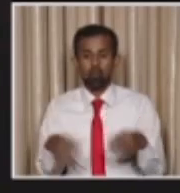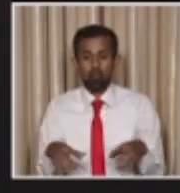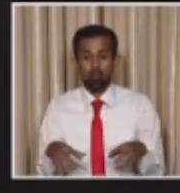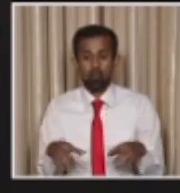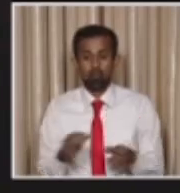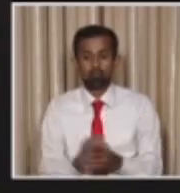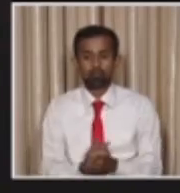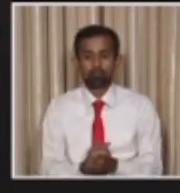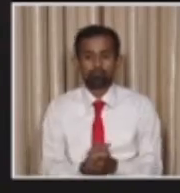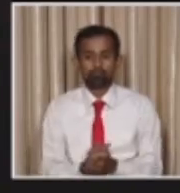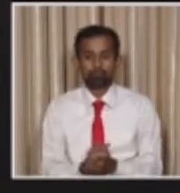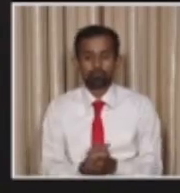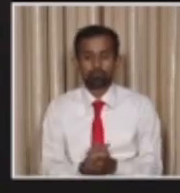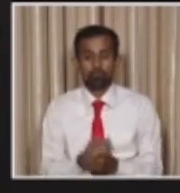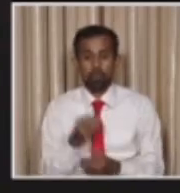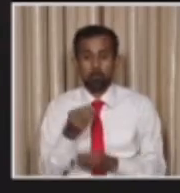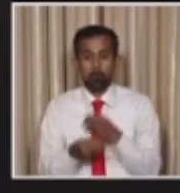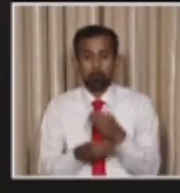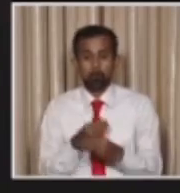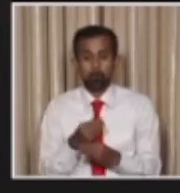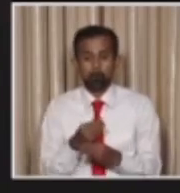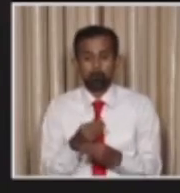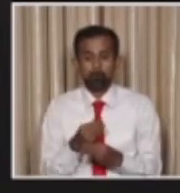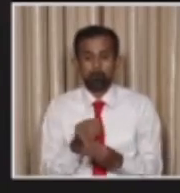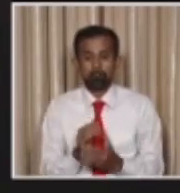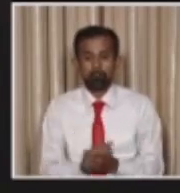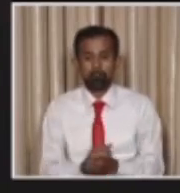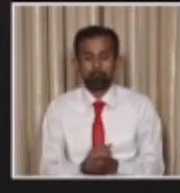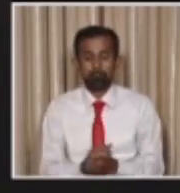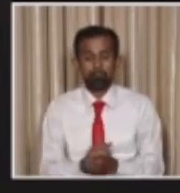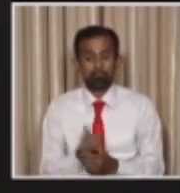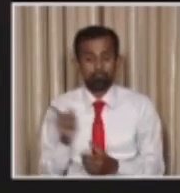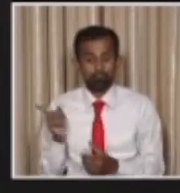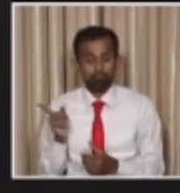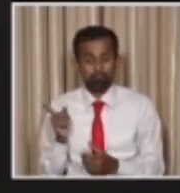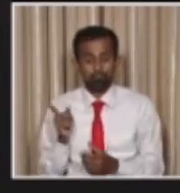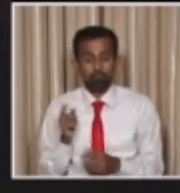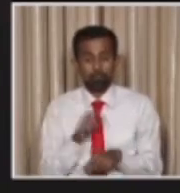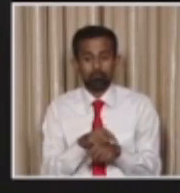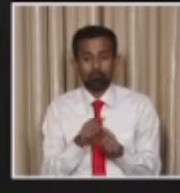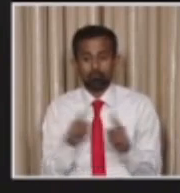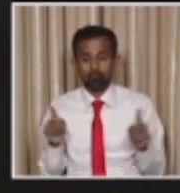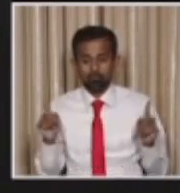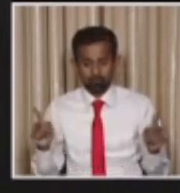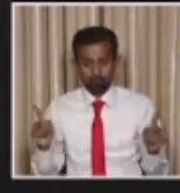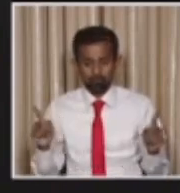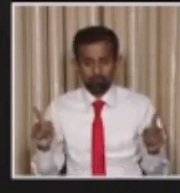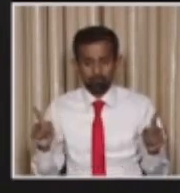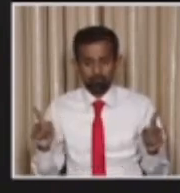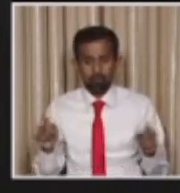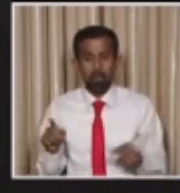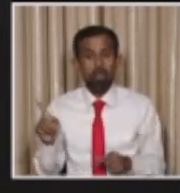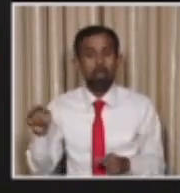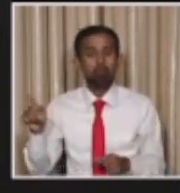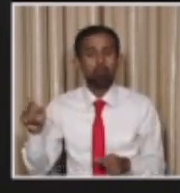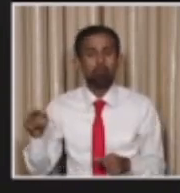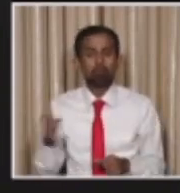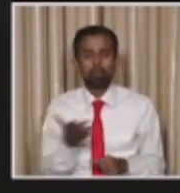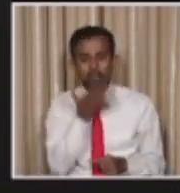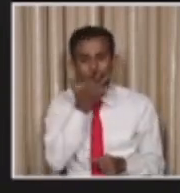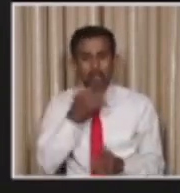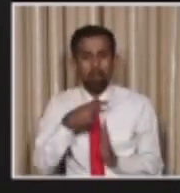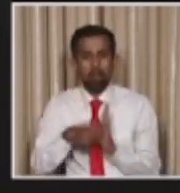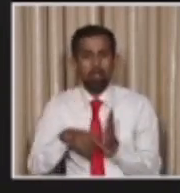කියලා. එතකොට මේ සමාගම් මේ කාල විනාඩි 2ක් ඔබතුමාට මේ මේ මේ කාල සීමාව තුල කවුද මේ සීනි